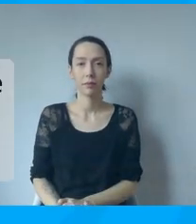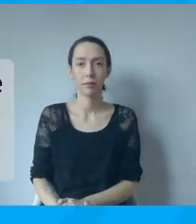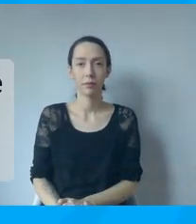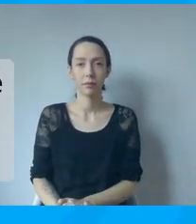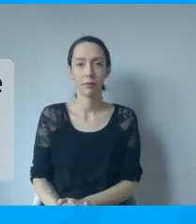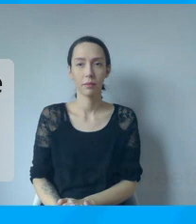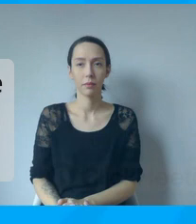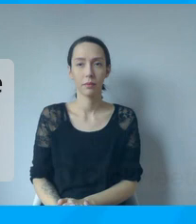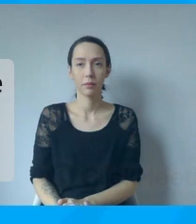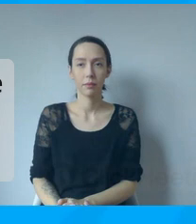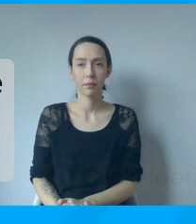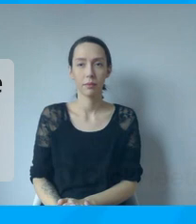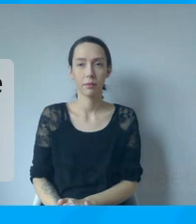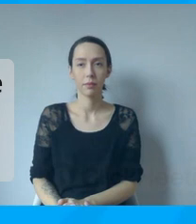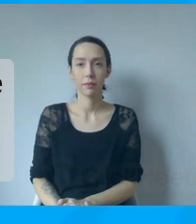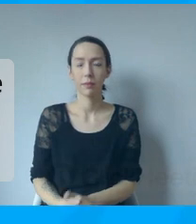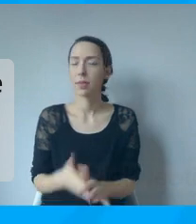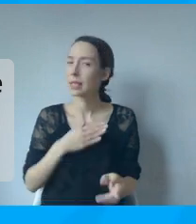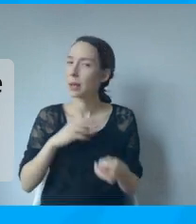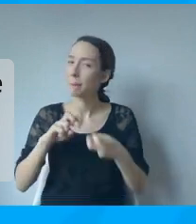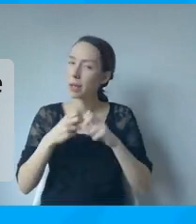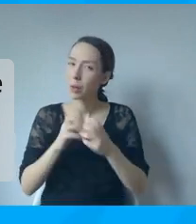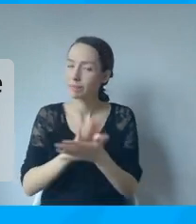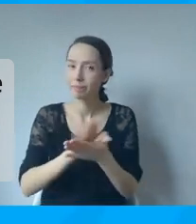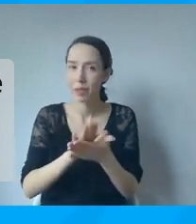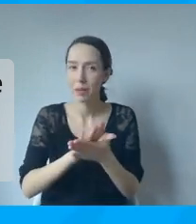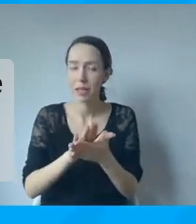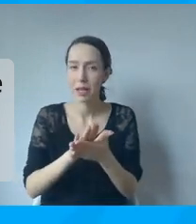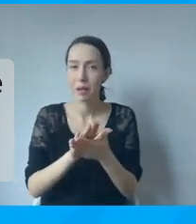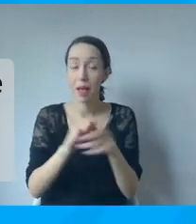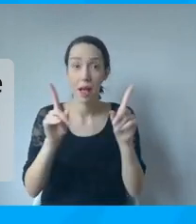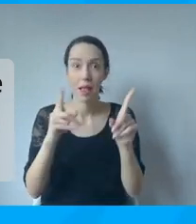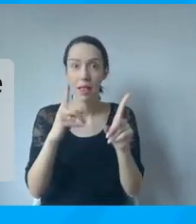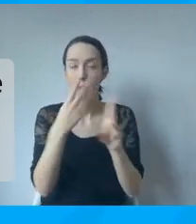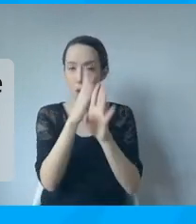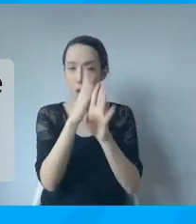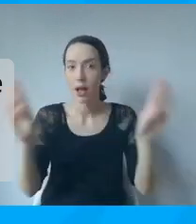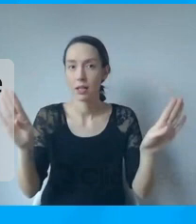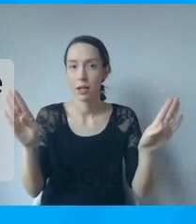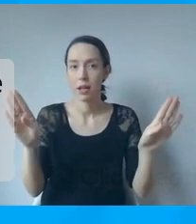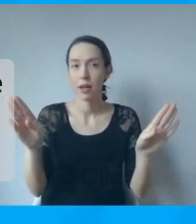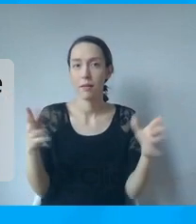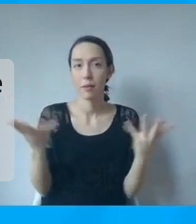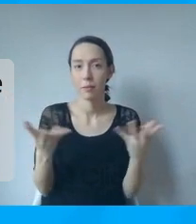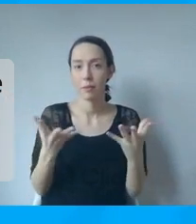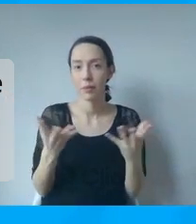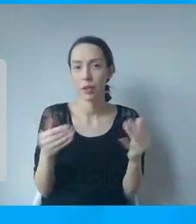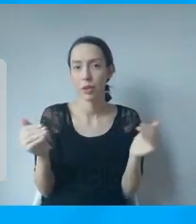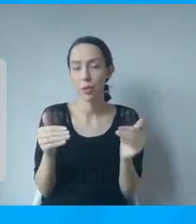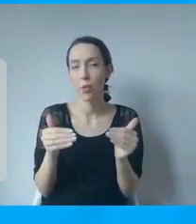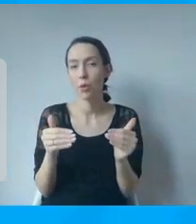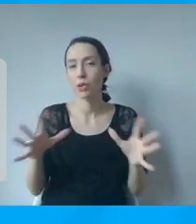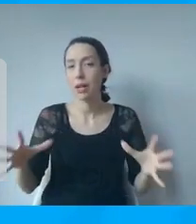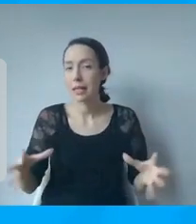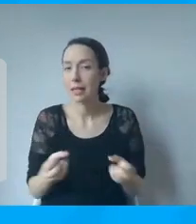Coś mi się zawiesiło na LinkedInie, powiem szczerze, ale pokażę Wam, gdzie ta opcja jest do znalezienia u Was w profilu. Także